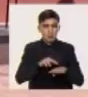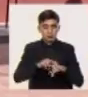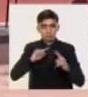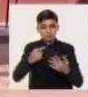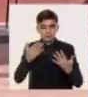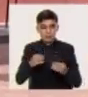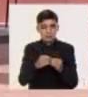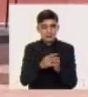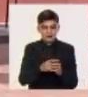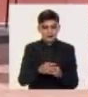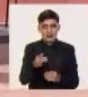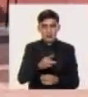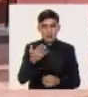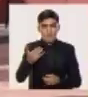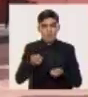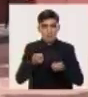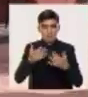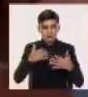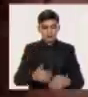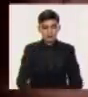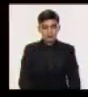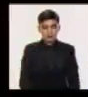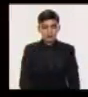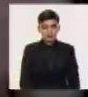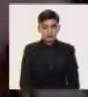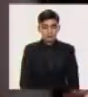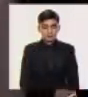задержали лишь 15 региональных управленцев.